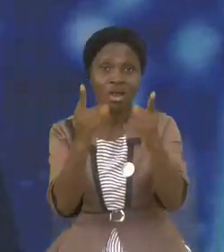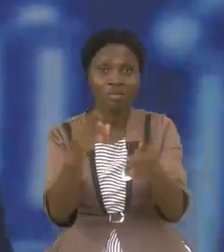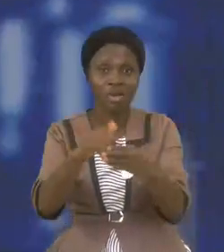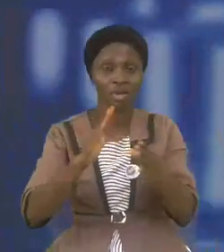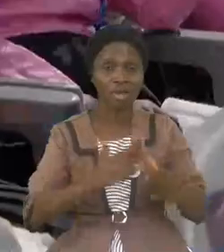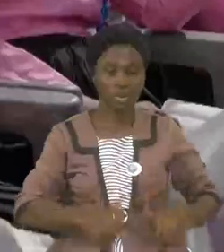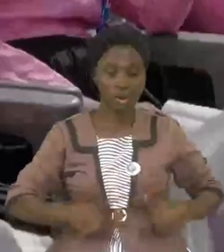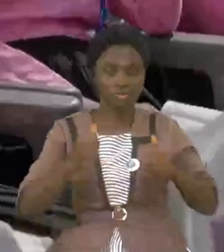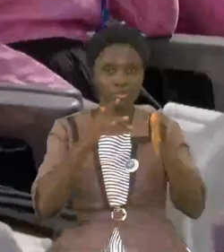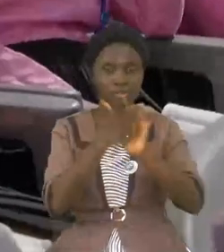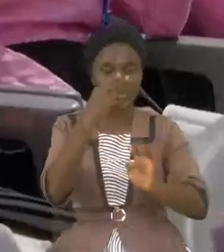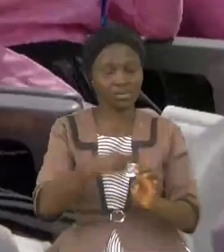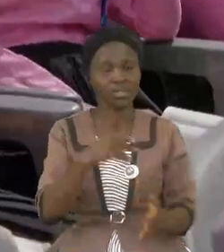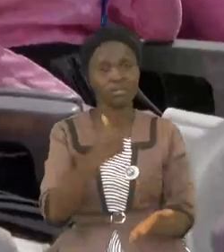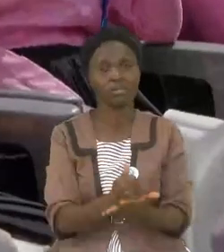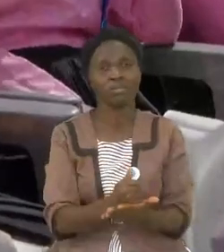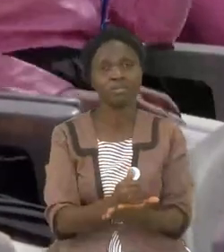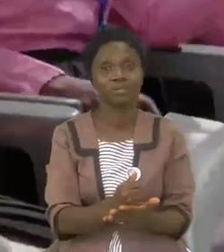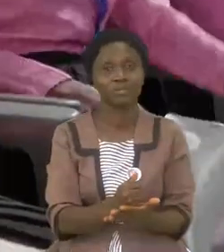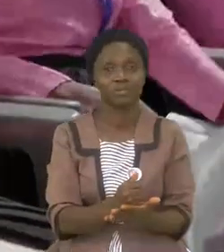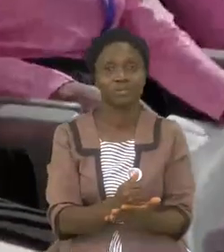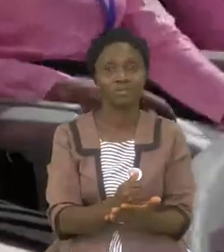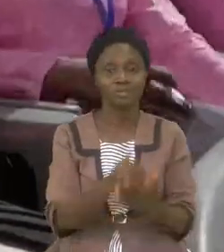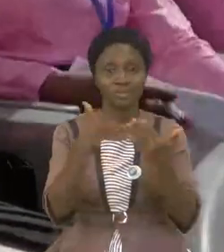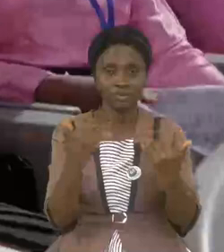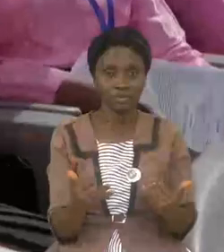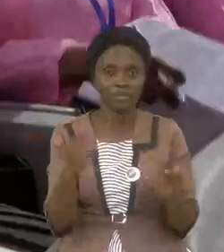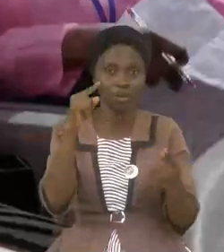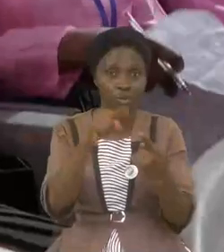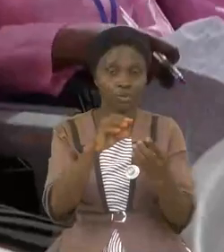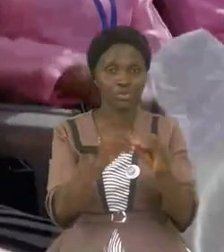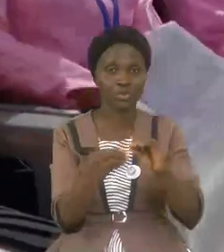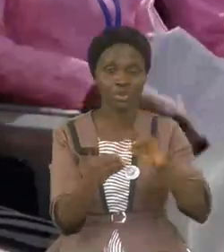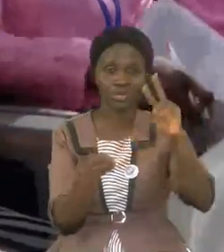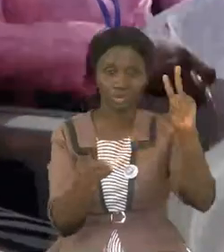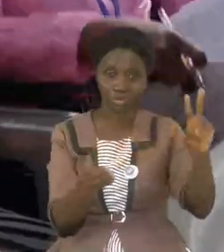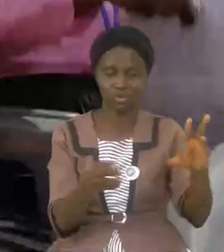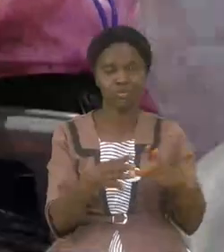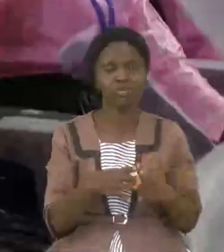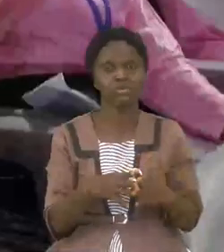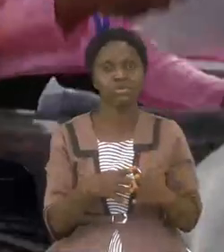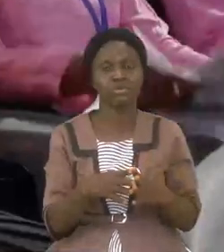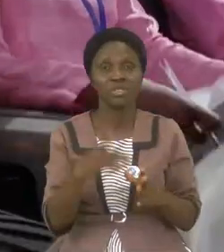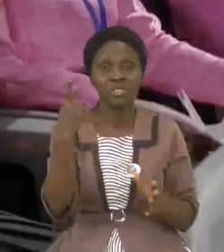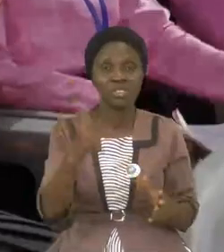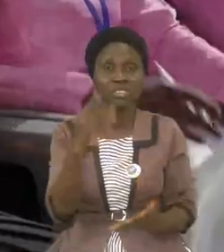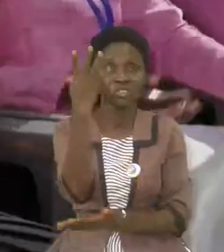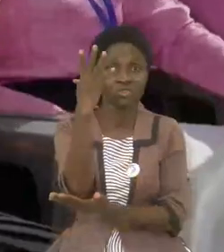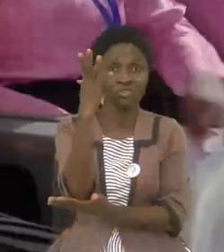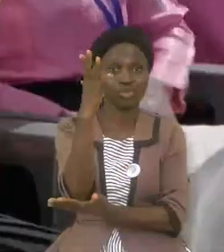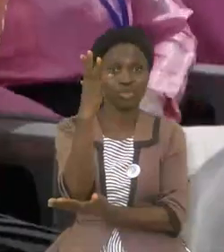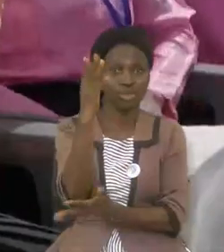œuvres seront pour toujours accomplis dans nos vies au nom de Jésus-Christ. Nous allons maintenant au deuxième